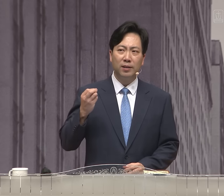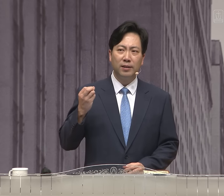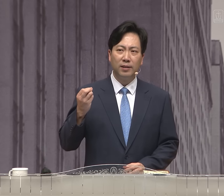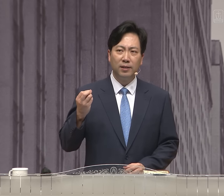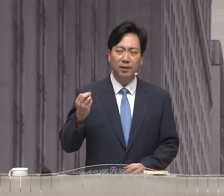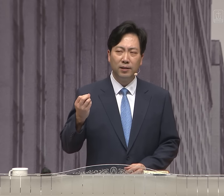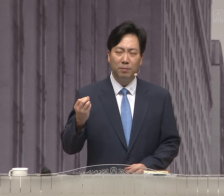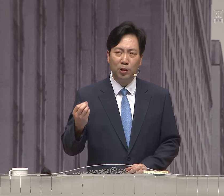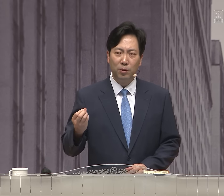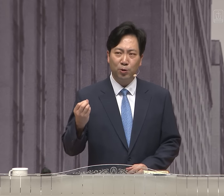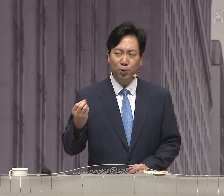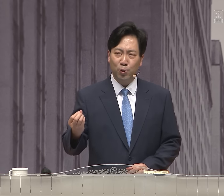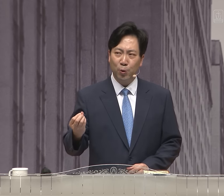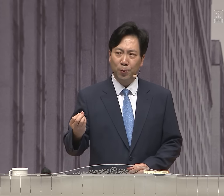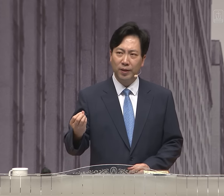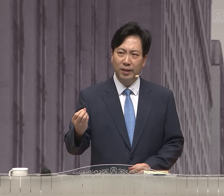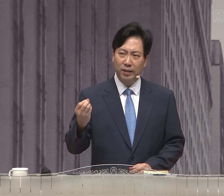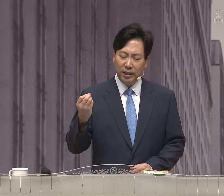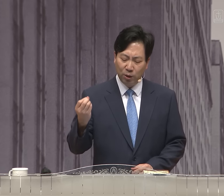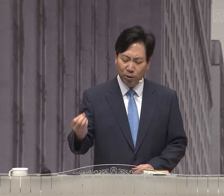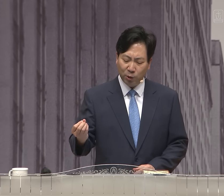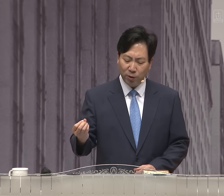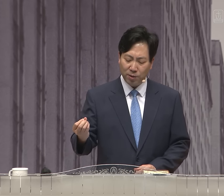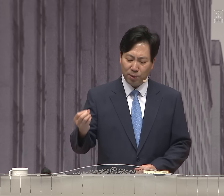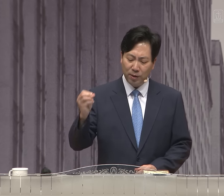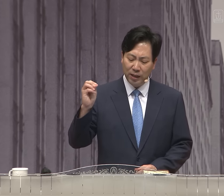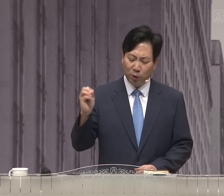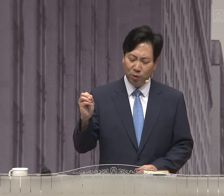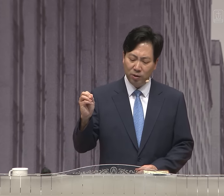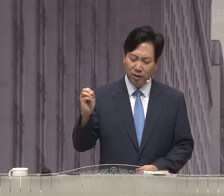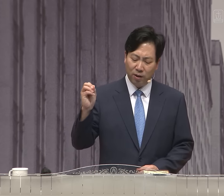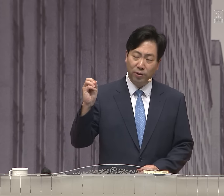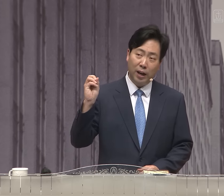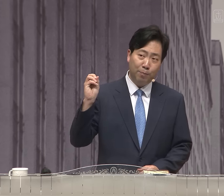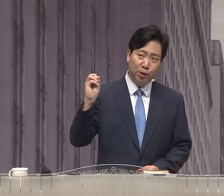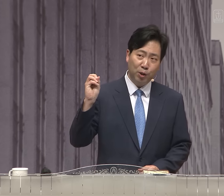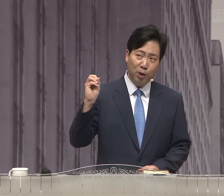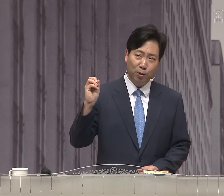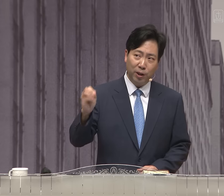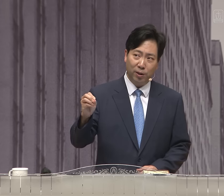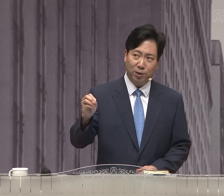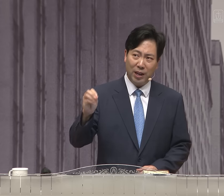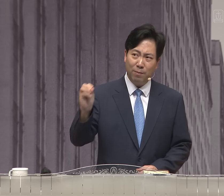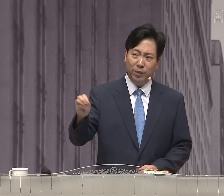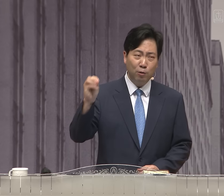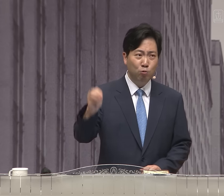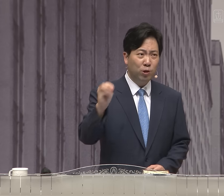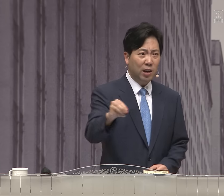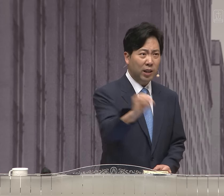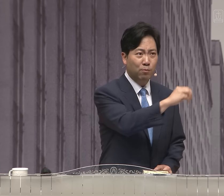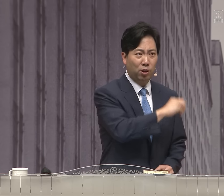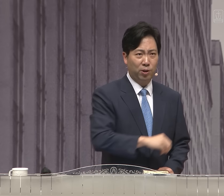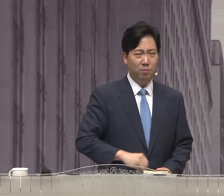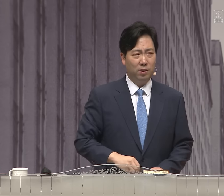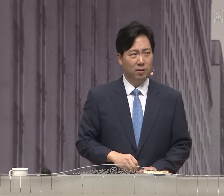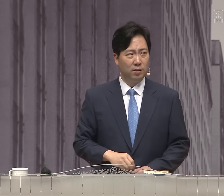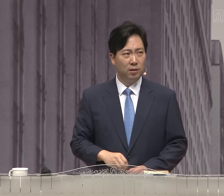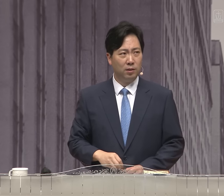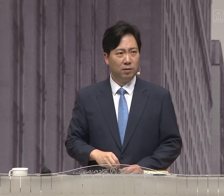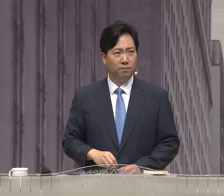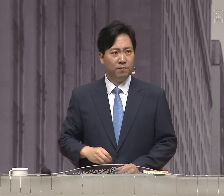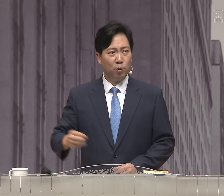말씀과 그 믿음과 순종, 그 기도를 통해서 이 돌은 어느 날 갑자기 역사해서 사람들의 우상을 다